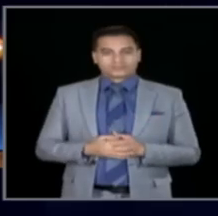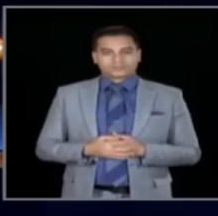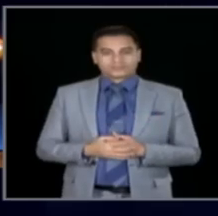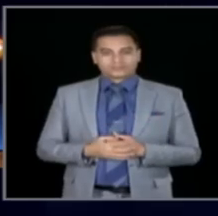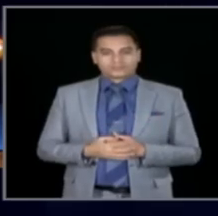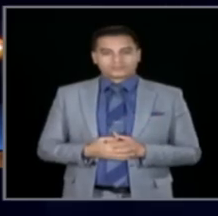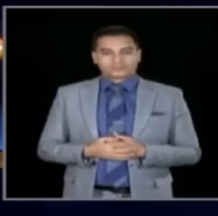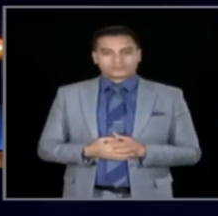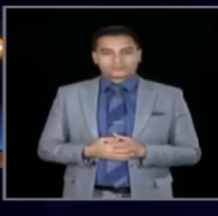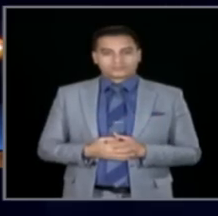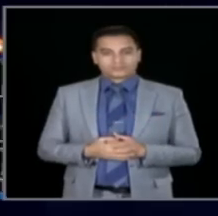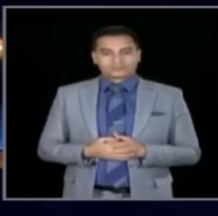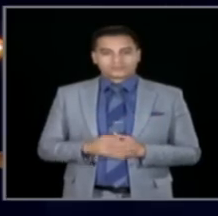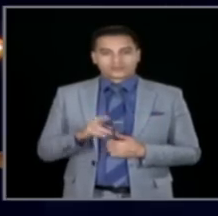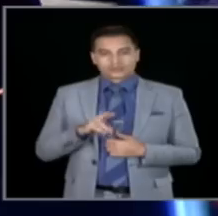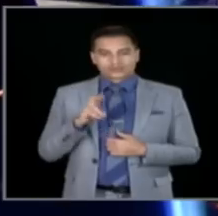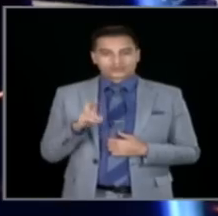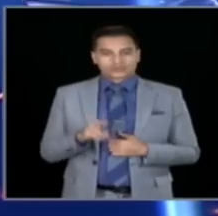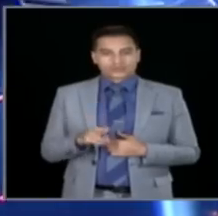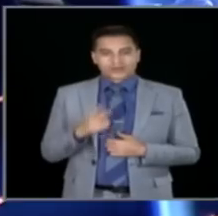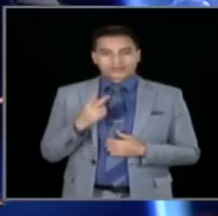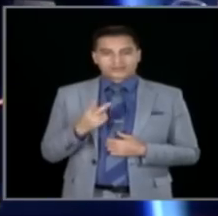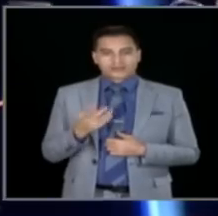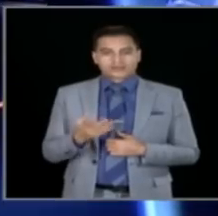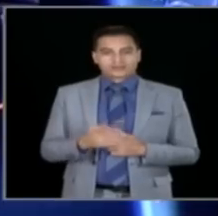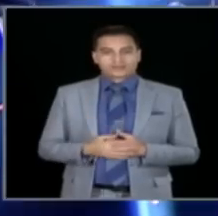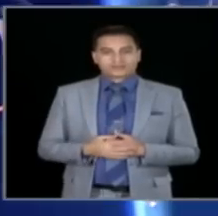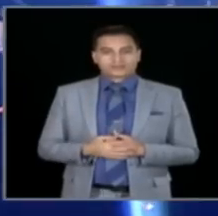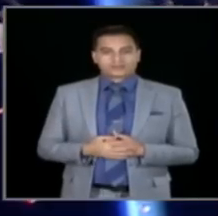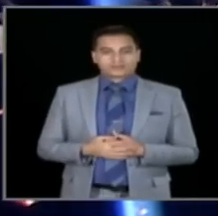والبحراوي. السؤال التاني